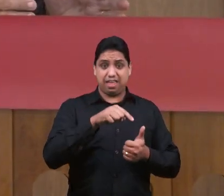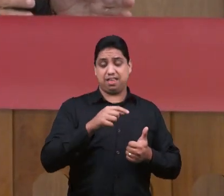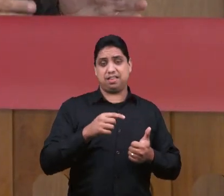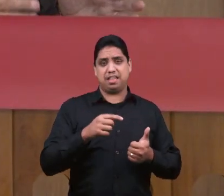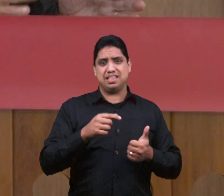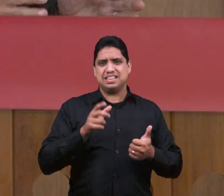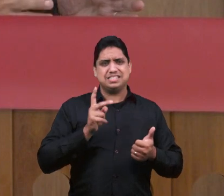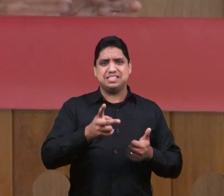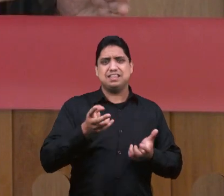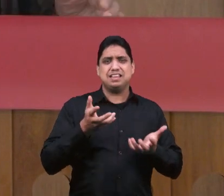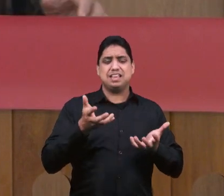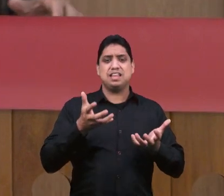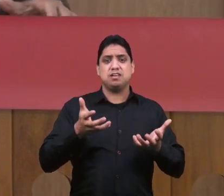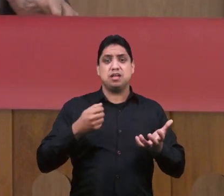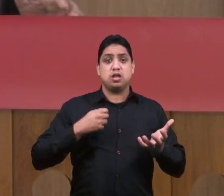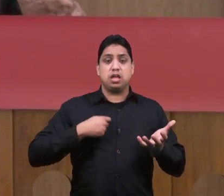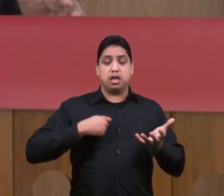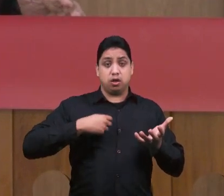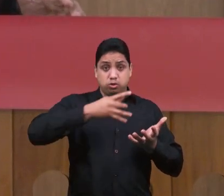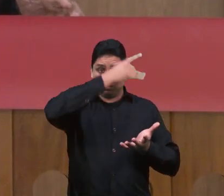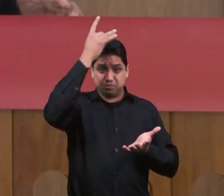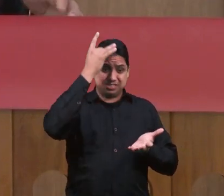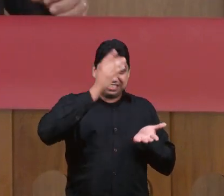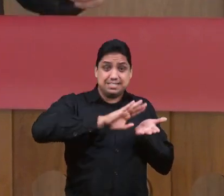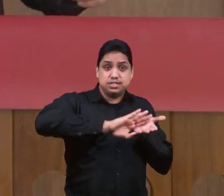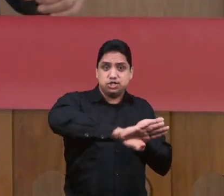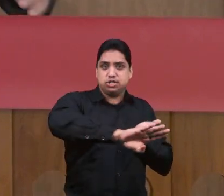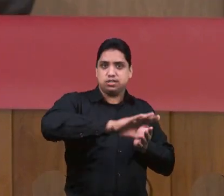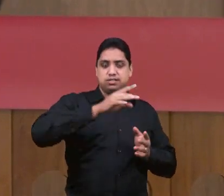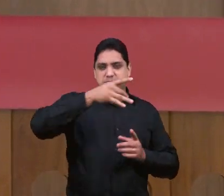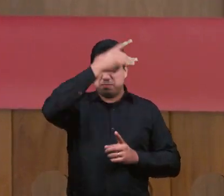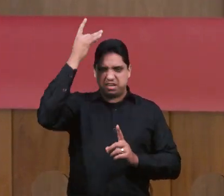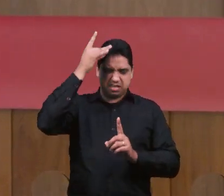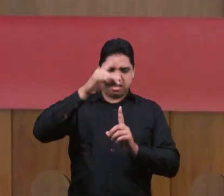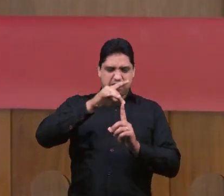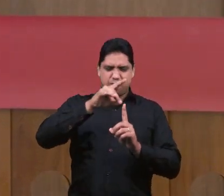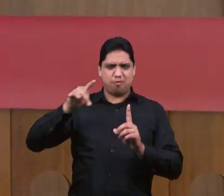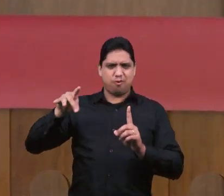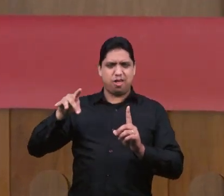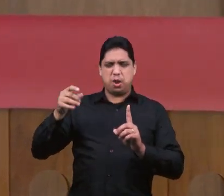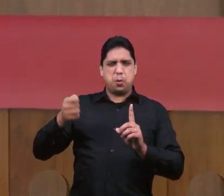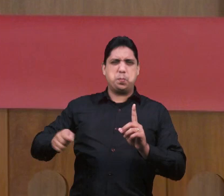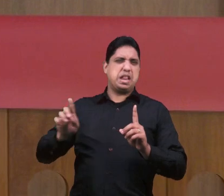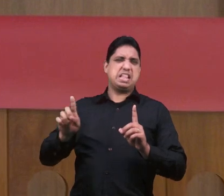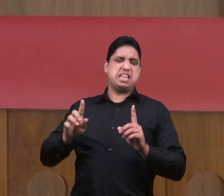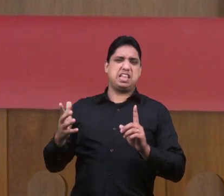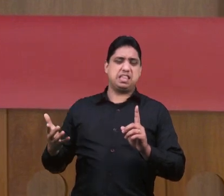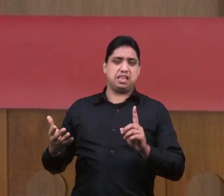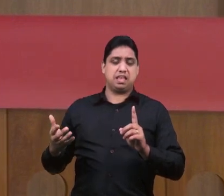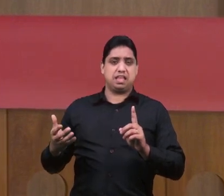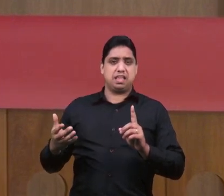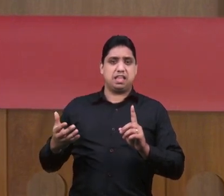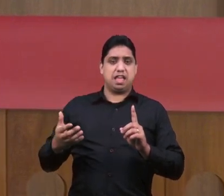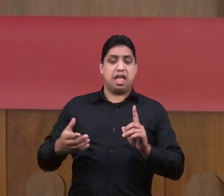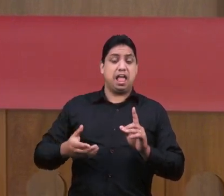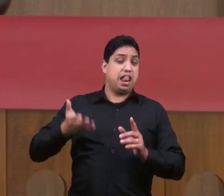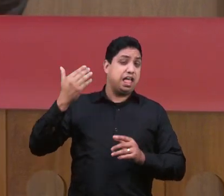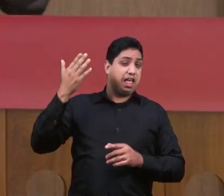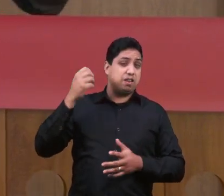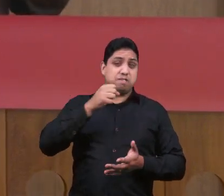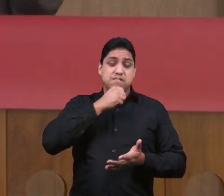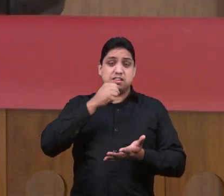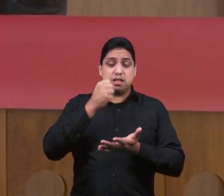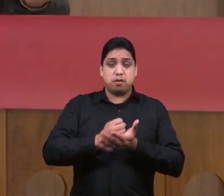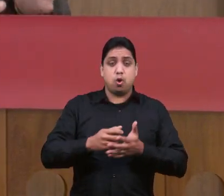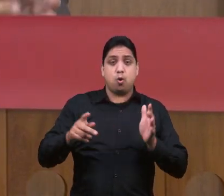toujours dispenser l'opération du Saint-Esprit toute la vie. À l'Ancien Testament, c'était liturgique, le culte était